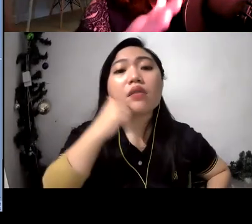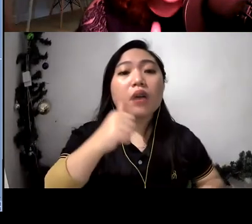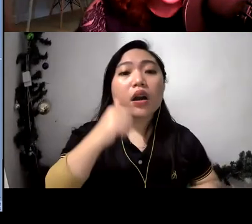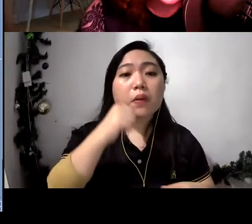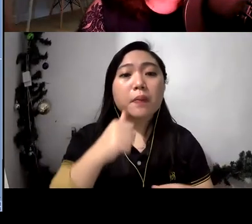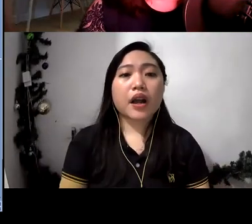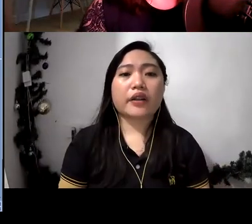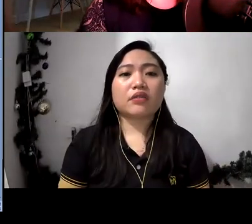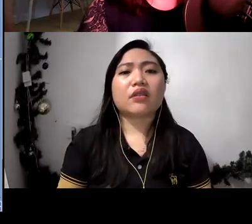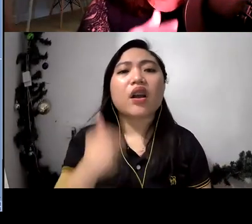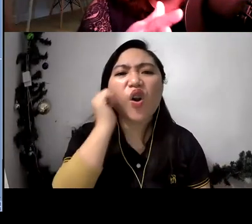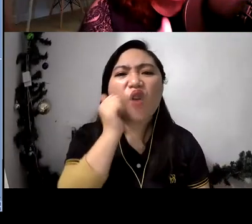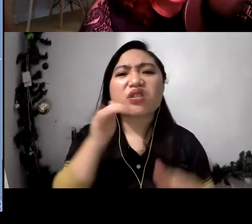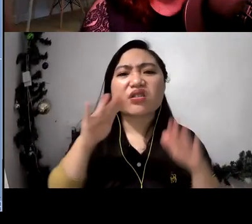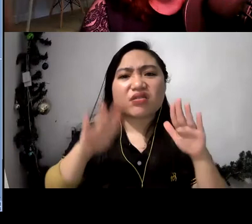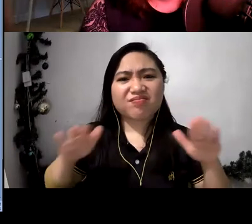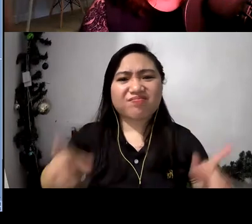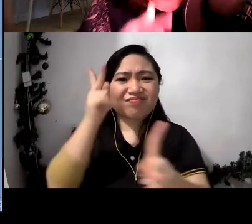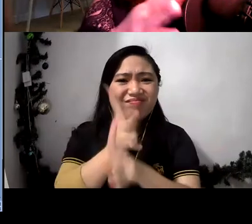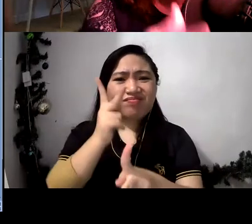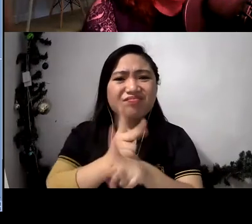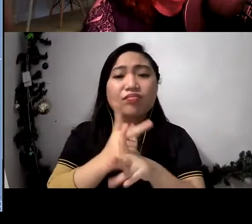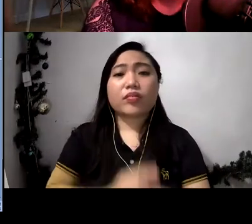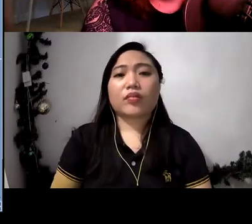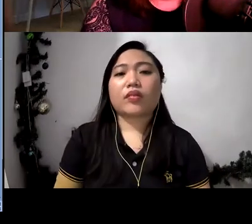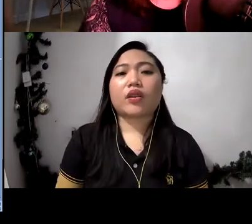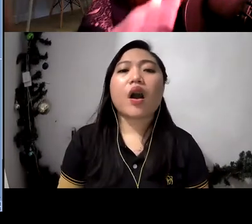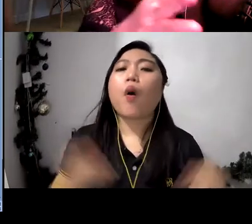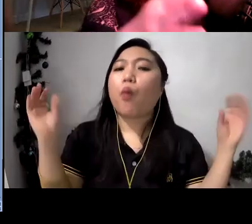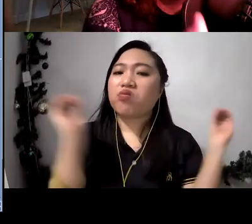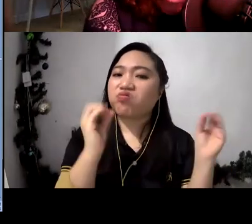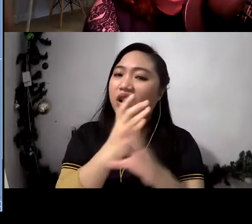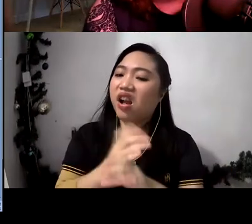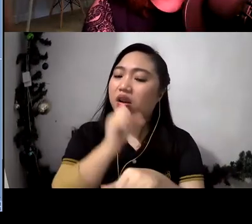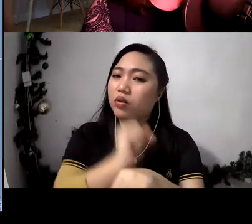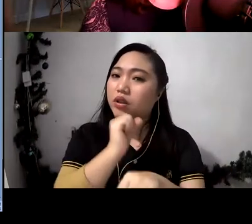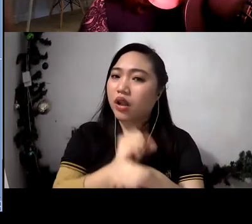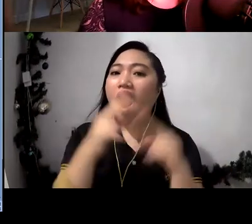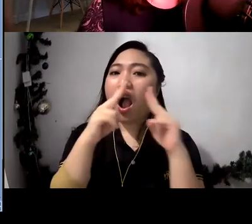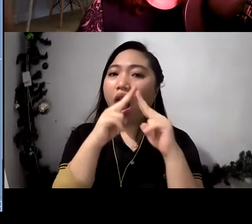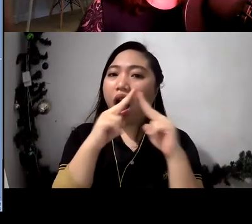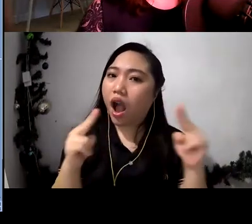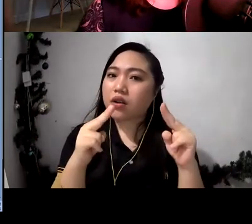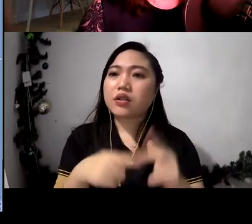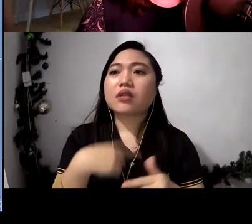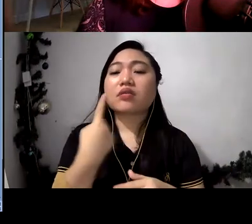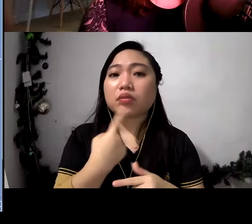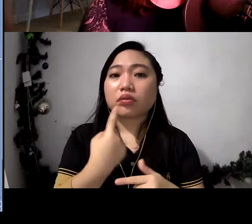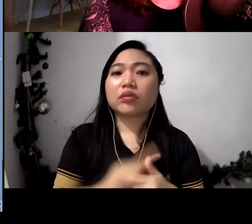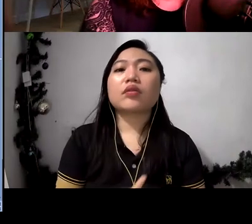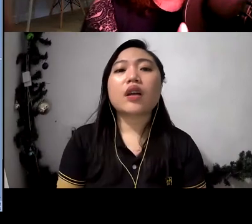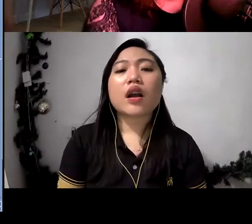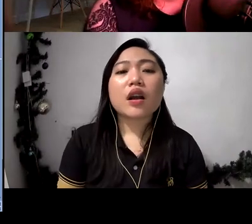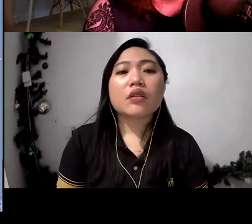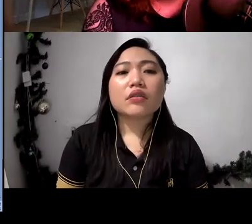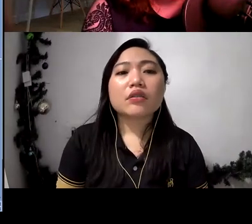sa child care, no? Siya pa rin nangangasiwa sa bahay, unpaid care work. Sa household management, siya pa rin yung madalas, ano? At